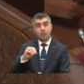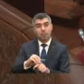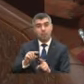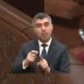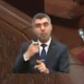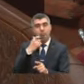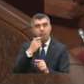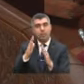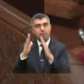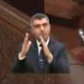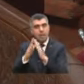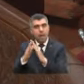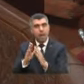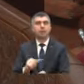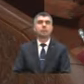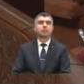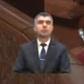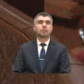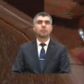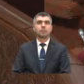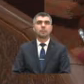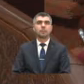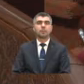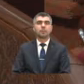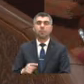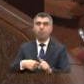بالمحافظة العقارية، وأيضا